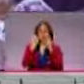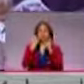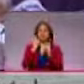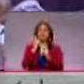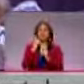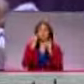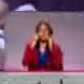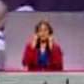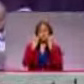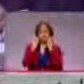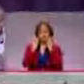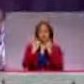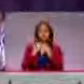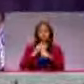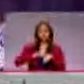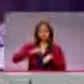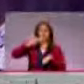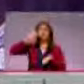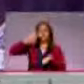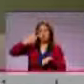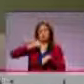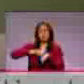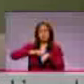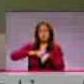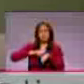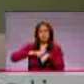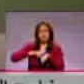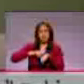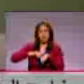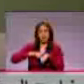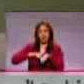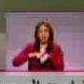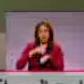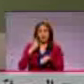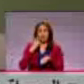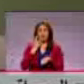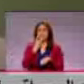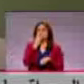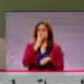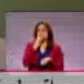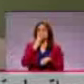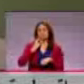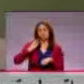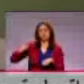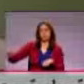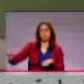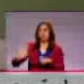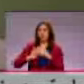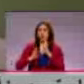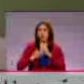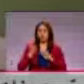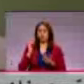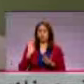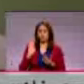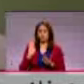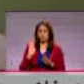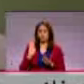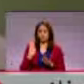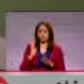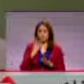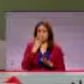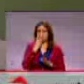بعد حوالي 12 ساعه من العمليه انفصل عن جهاز التنفس الصناعي وقاعد وابتدى